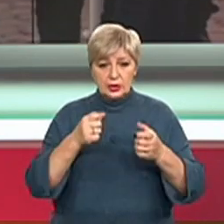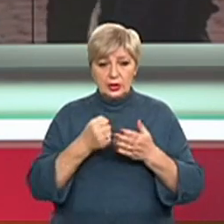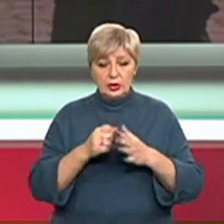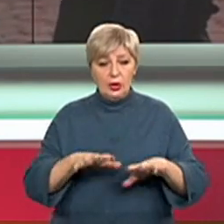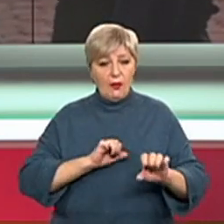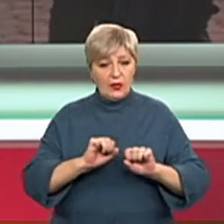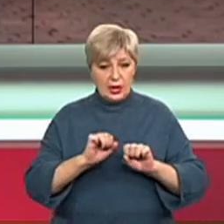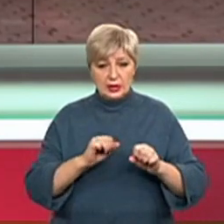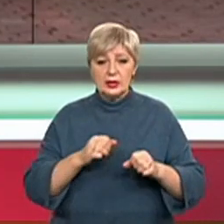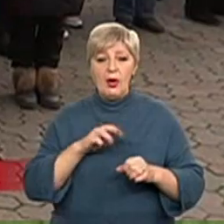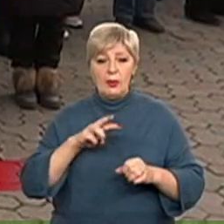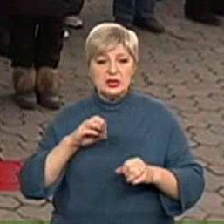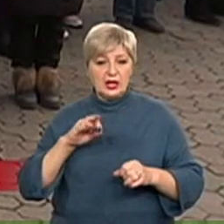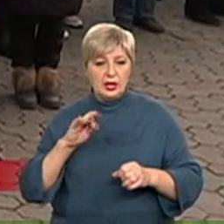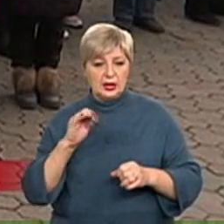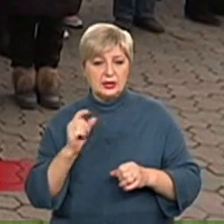Євгенія Москалець знає.